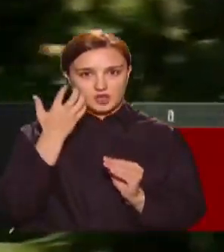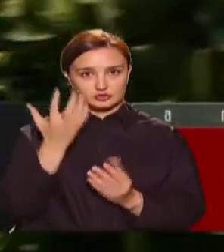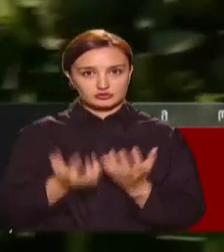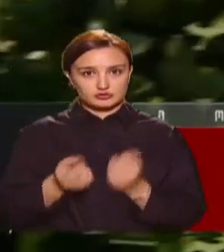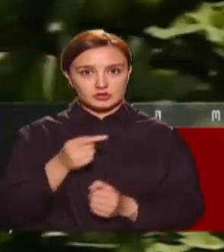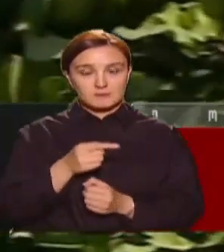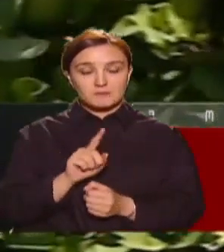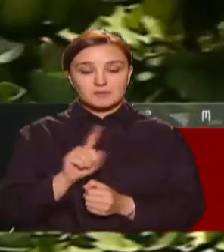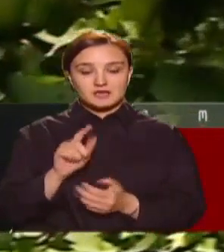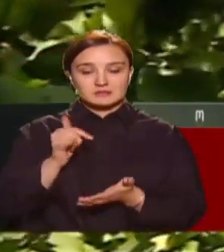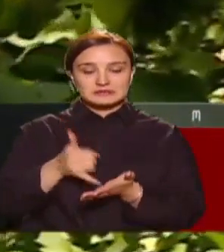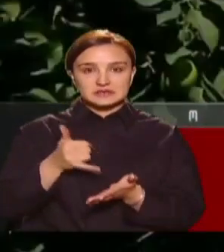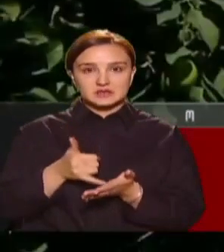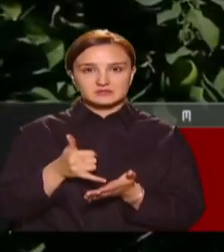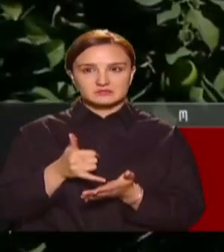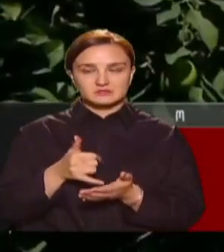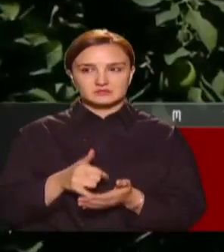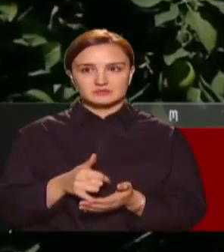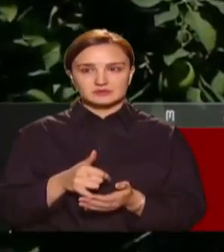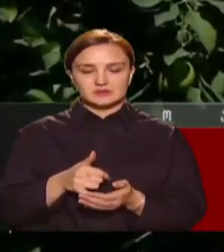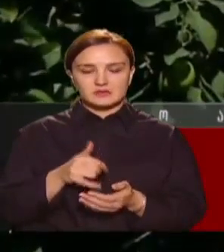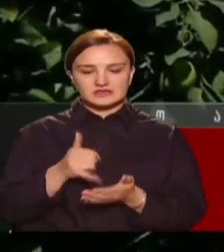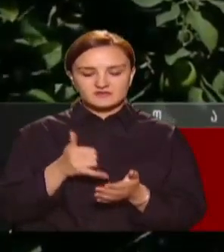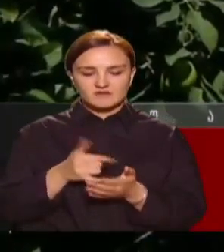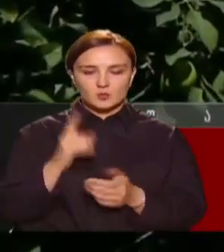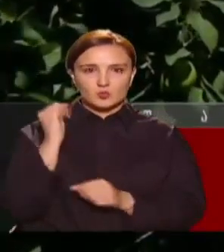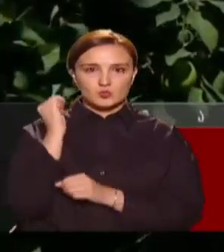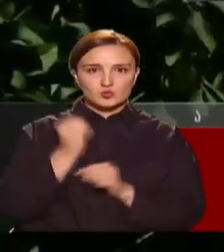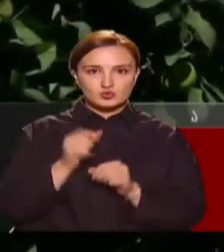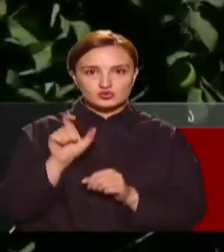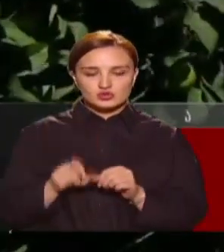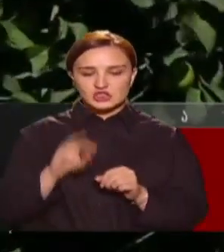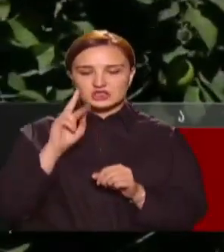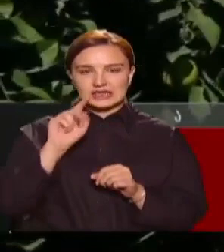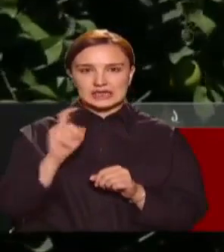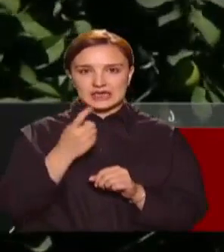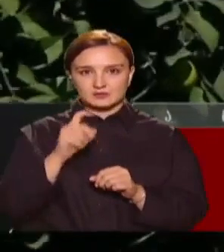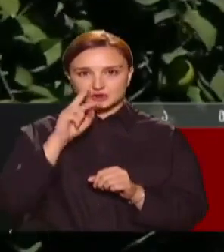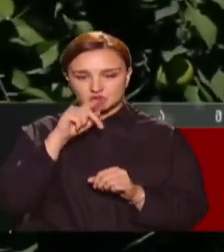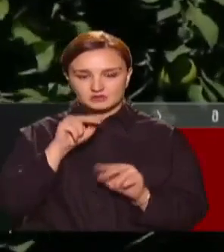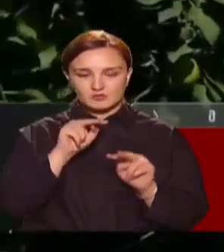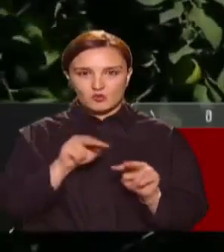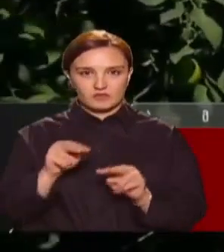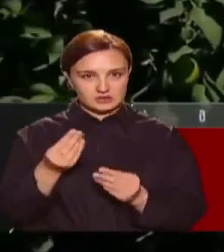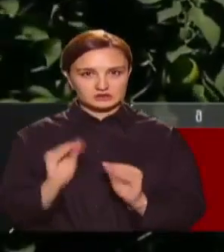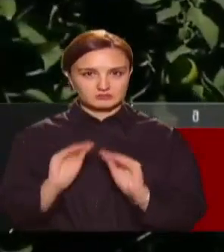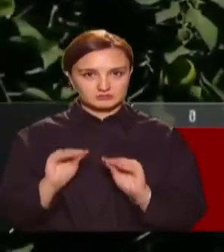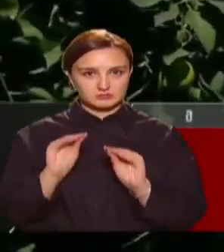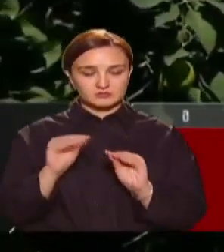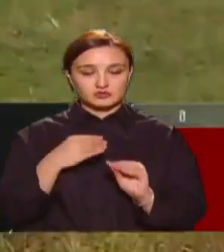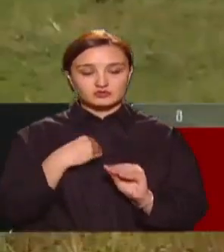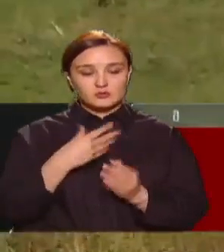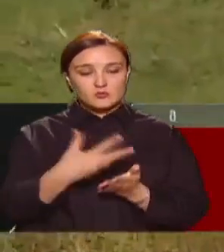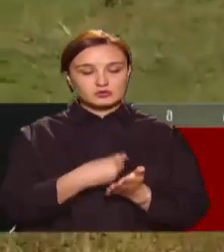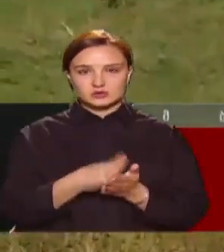ვინაიდან საწოვები ძვირდება, მუშა ძვირდება და სხვა ქიმიკატები მოვლა, სათუ გაზრდა, ჩვენი შემოსავალი